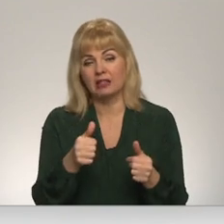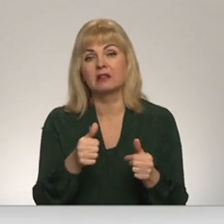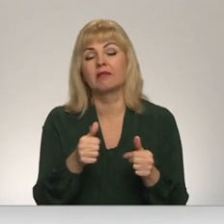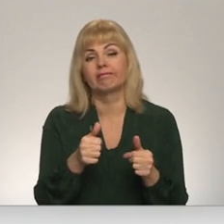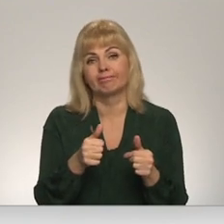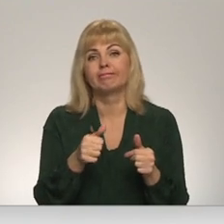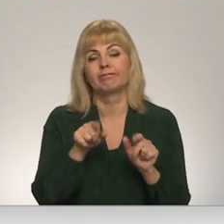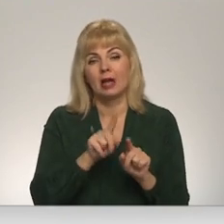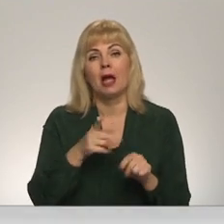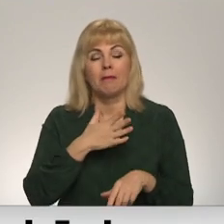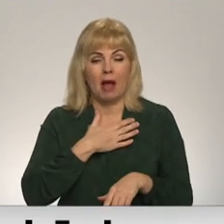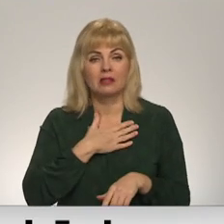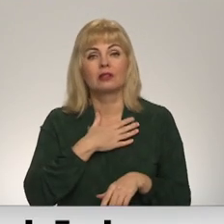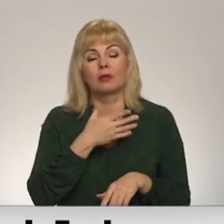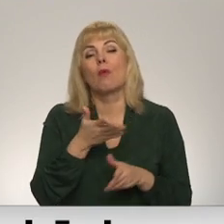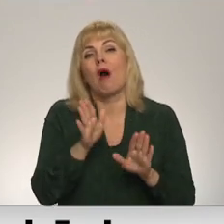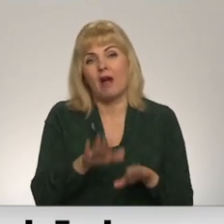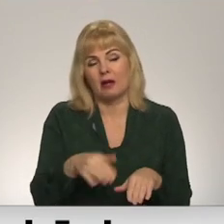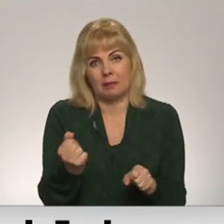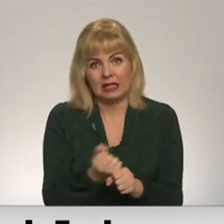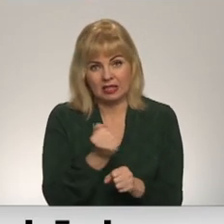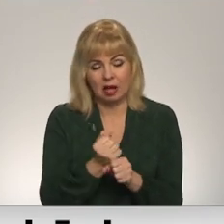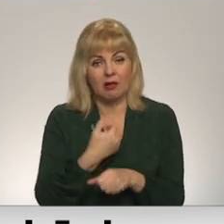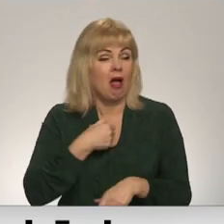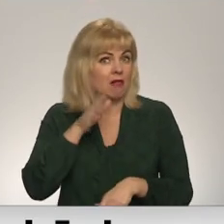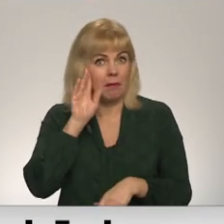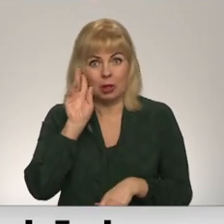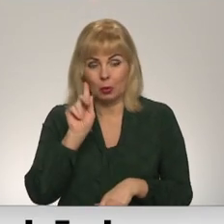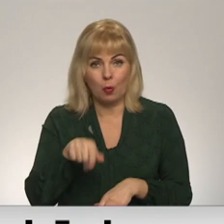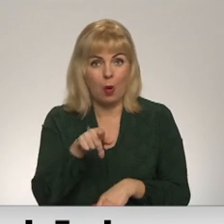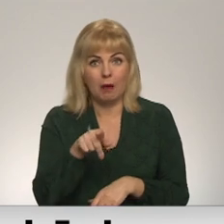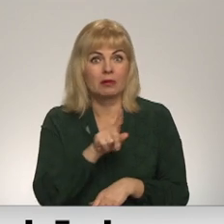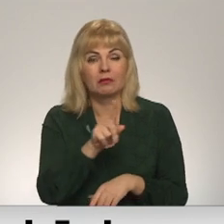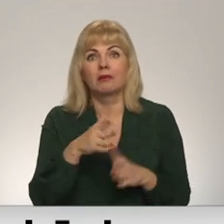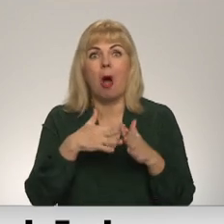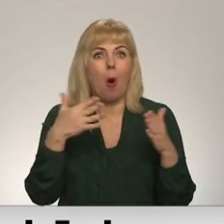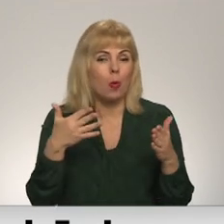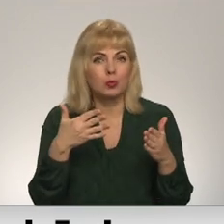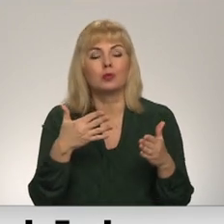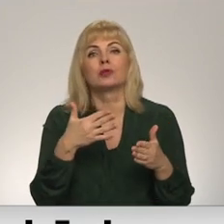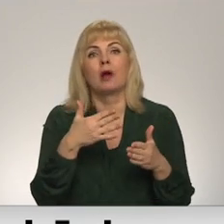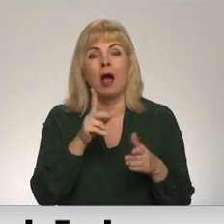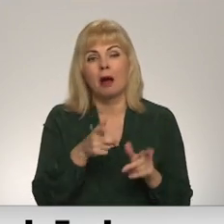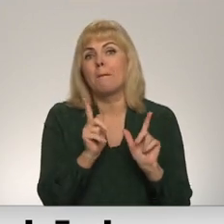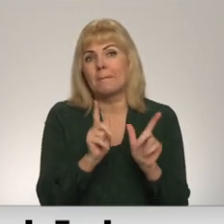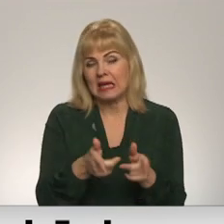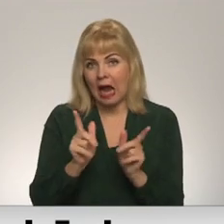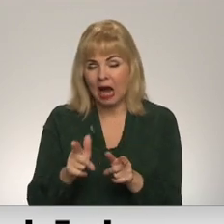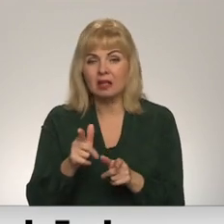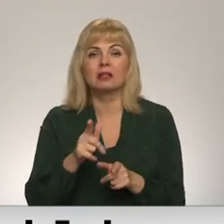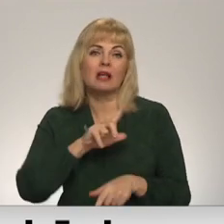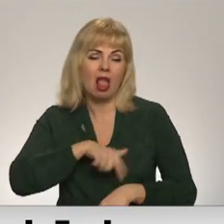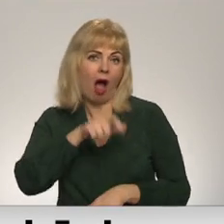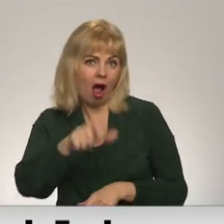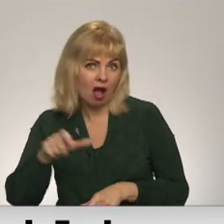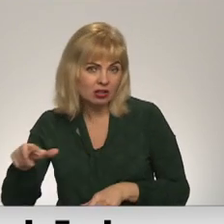Tā kā tas ir pats mazākais, ko mēs varam izdarīt. Nebija domājis, jā, ka tas būs tik liela. Es esmu ļoti priecīgs par latviešiem, par